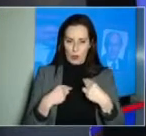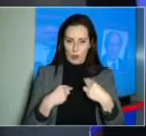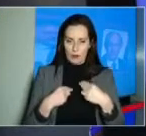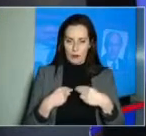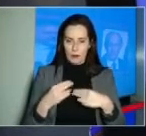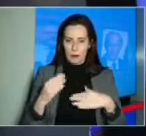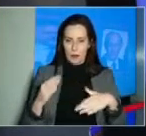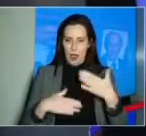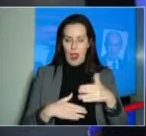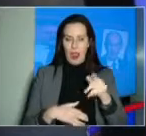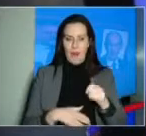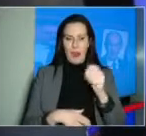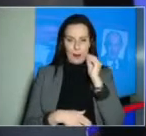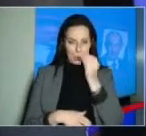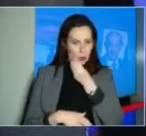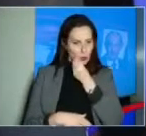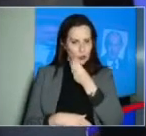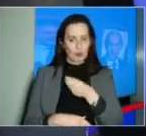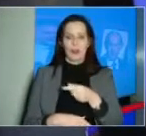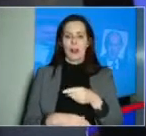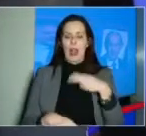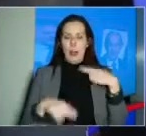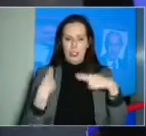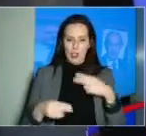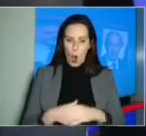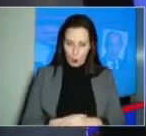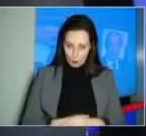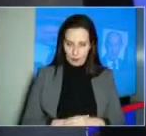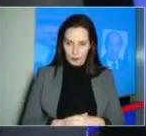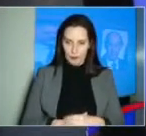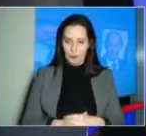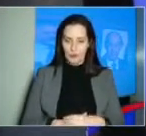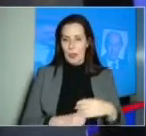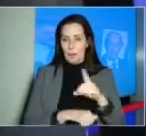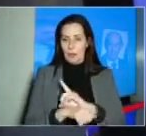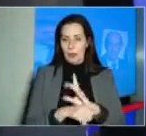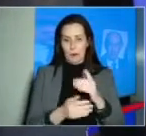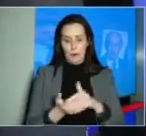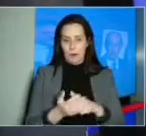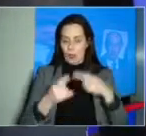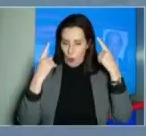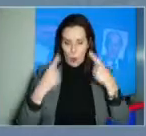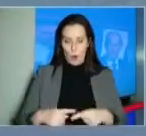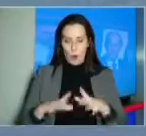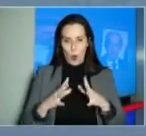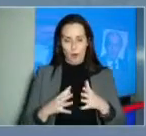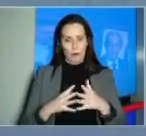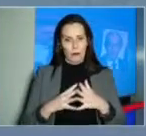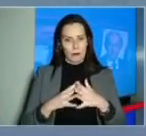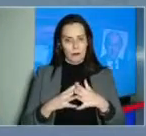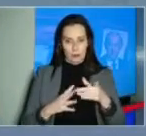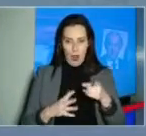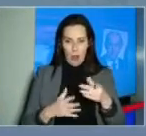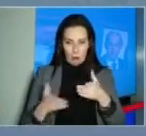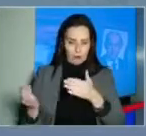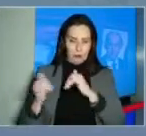לפה אחרי פרלמנט צהריים לתוכנית המזנון, ובינתיים אנחנו בעיצומו של יום מאוד דרמטי. אתם